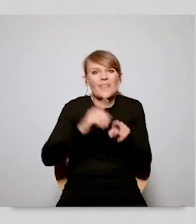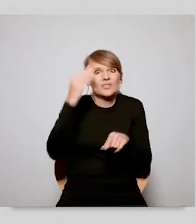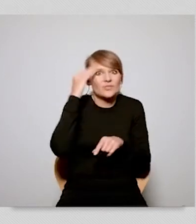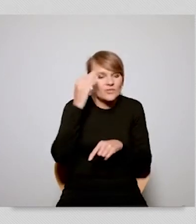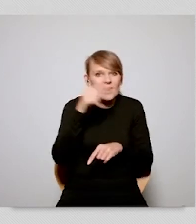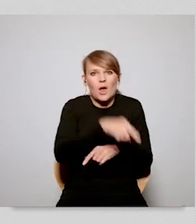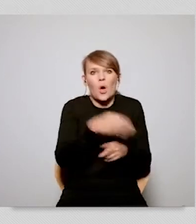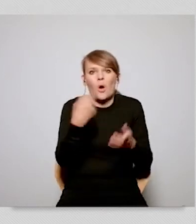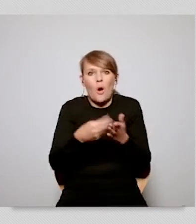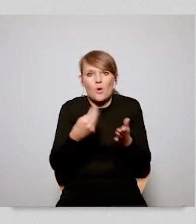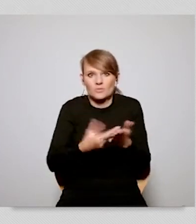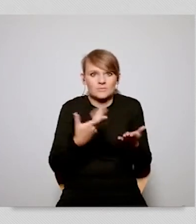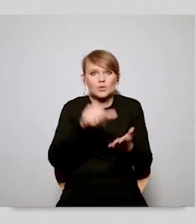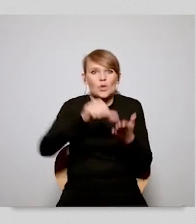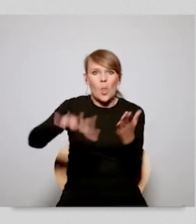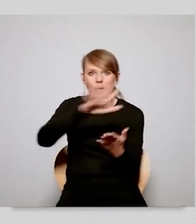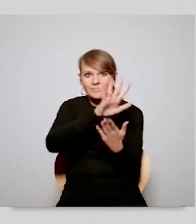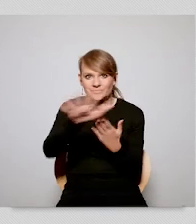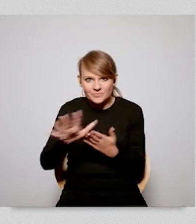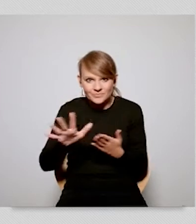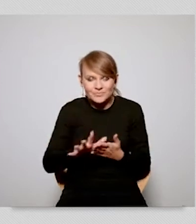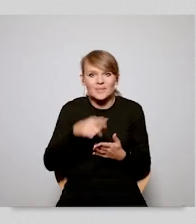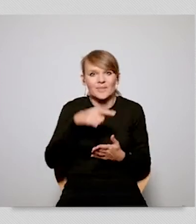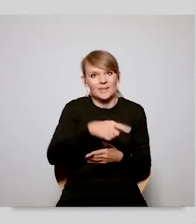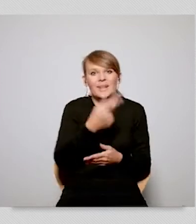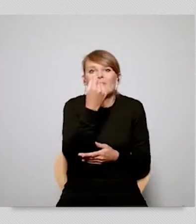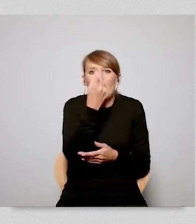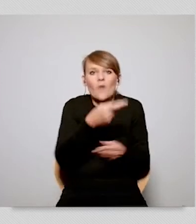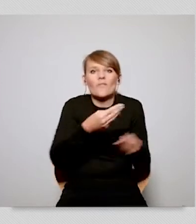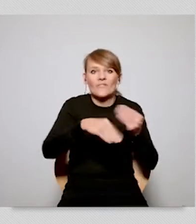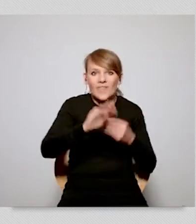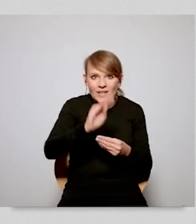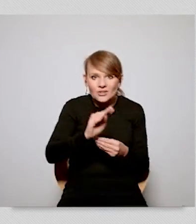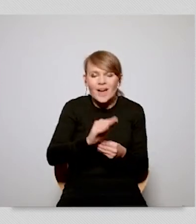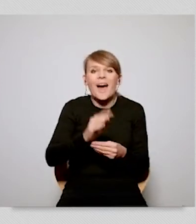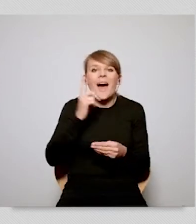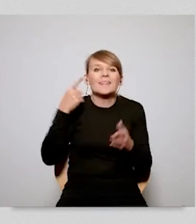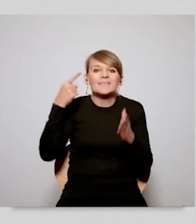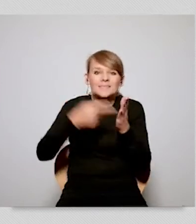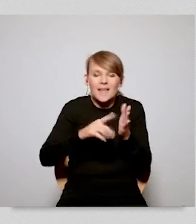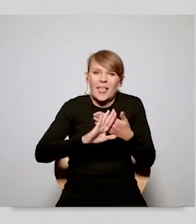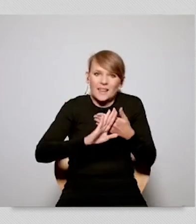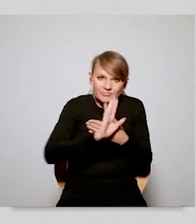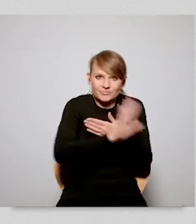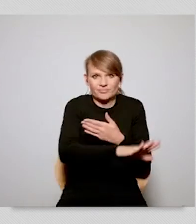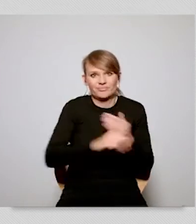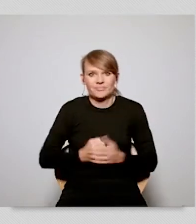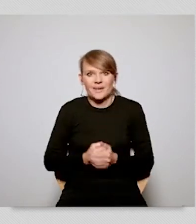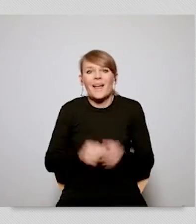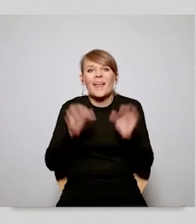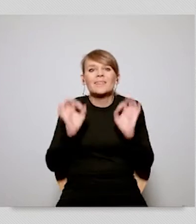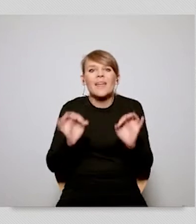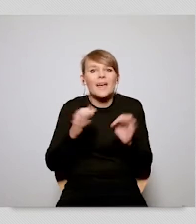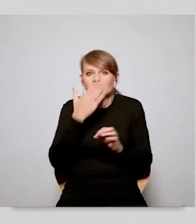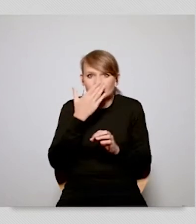O to tutaj chodzi w tym czasowym zwiększeniu kosztów, ale po to, żeby je wypychać z rynku. No bo w tej chwili jest